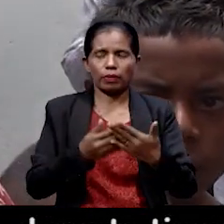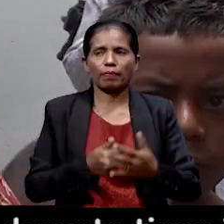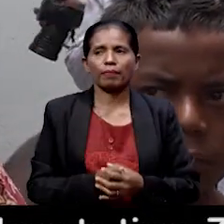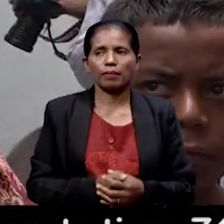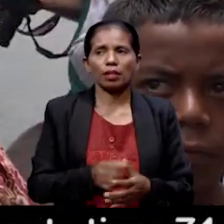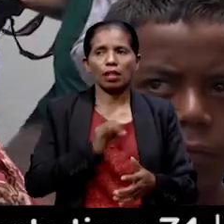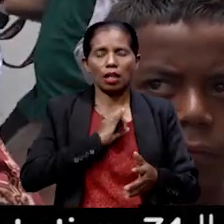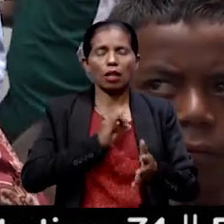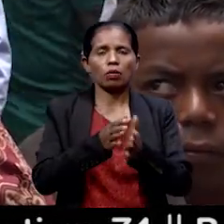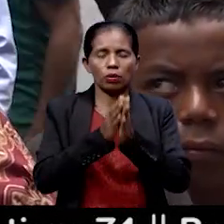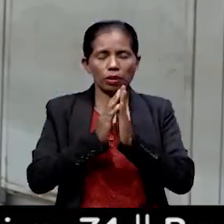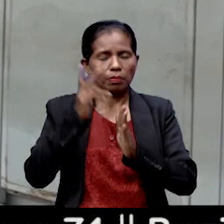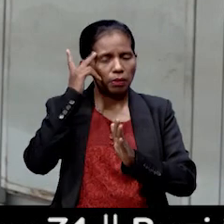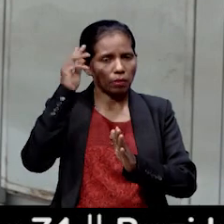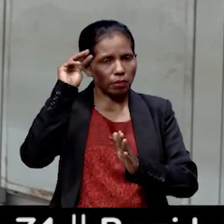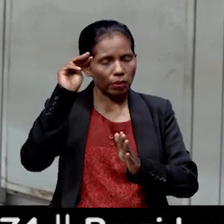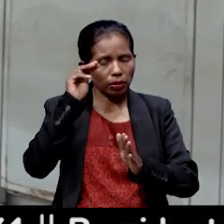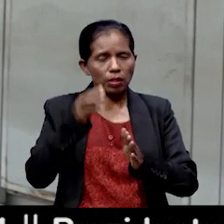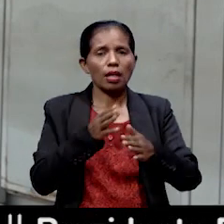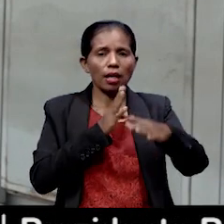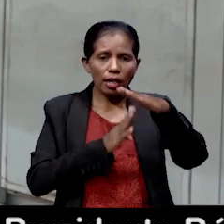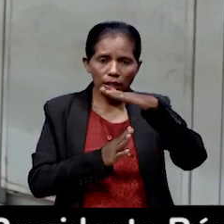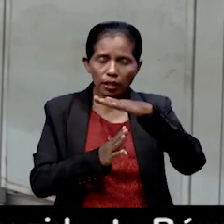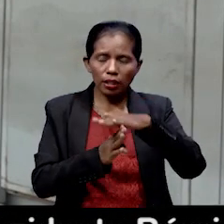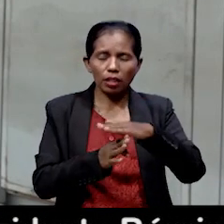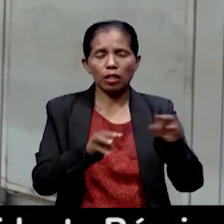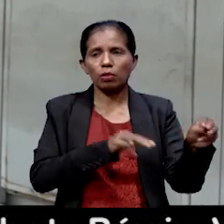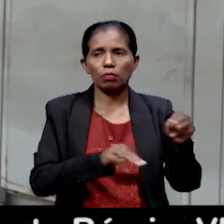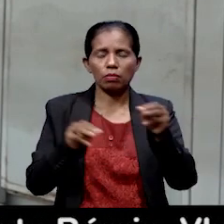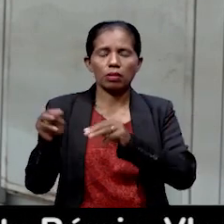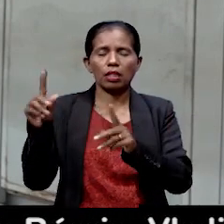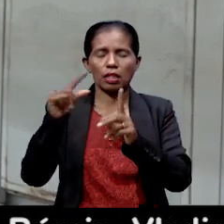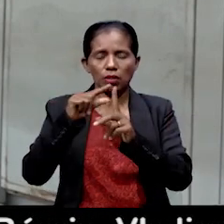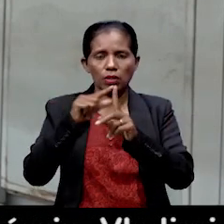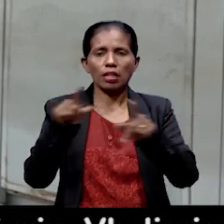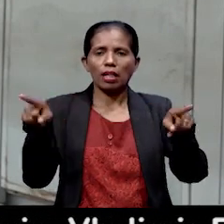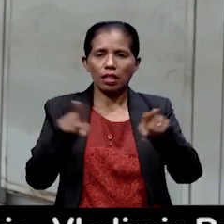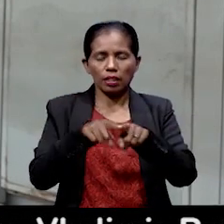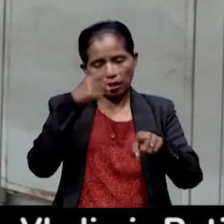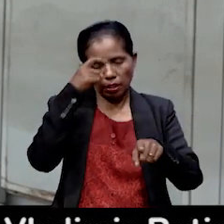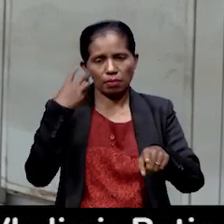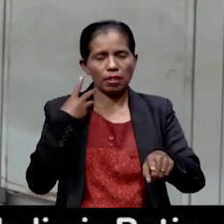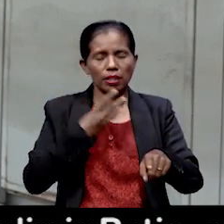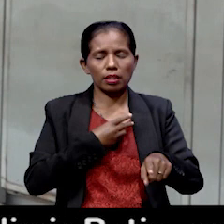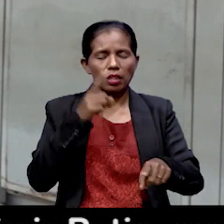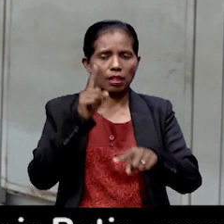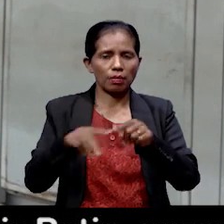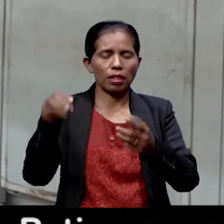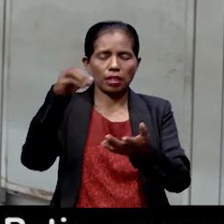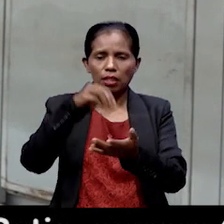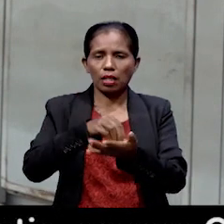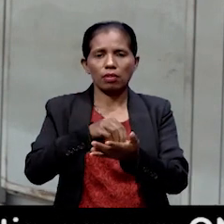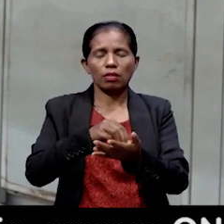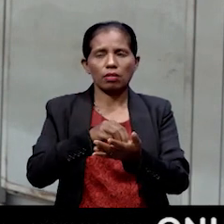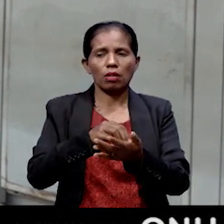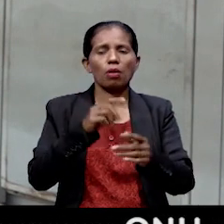iha husona ba premier ministro ha kraikan husu ba premier ministro e governo atu muda lala lia fuan siran sane tambe ita label fau tau pregasau wahire